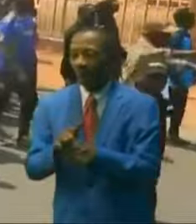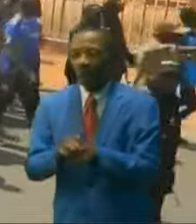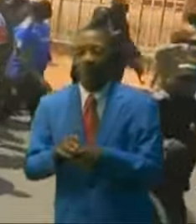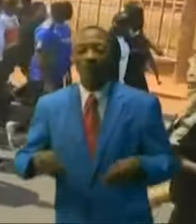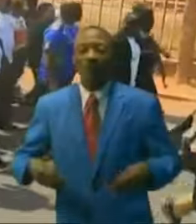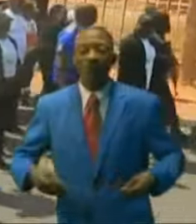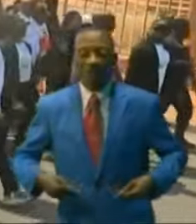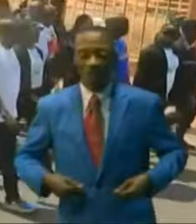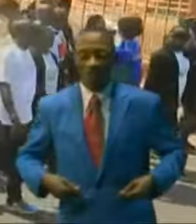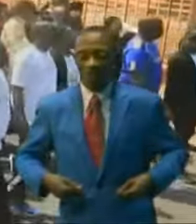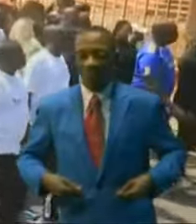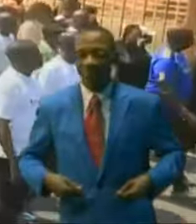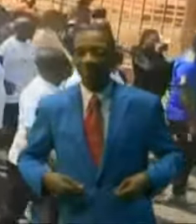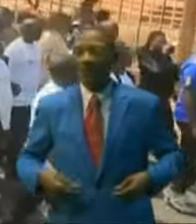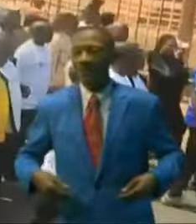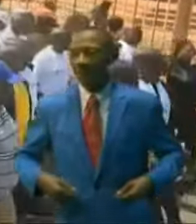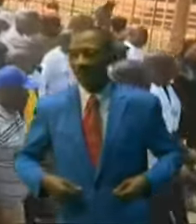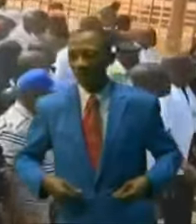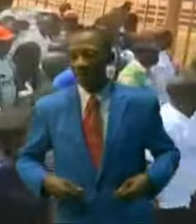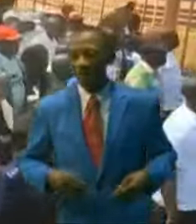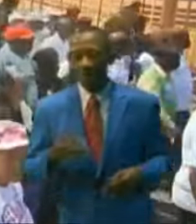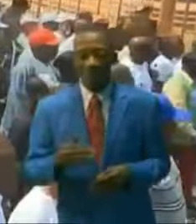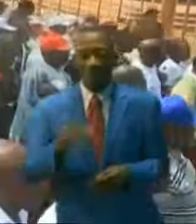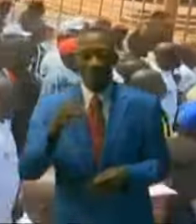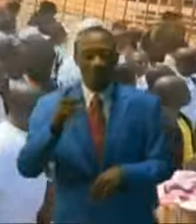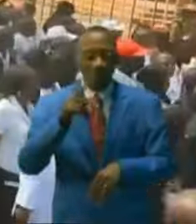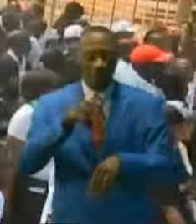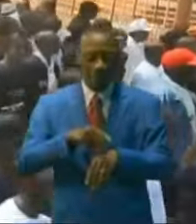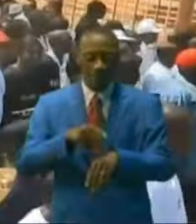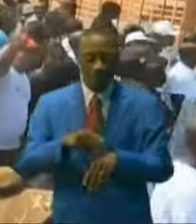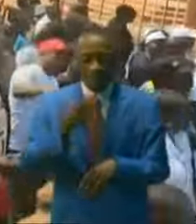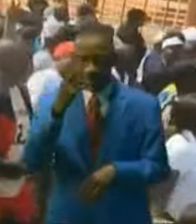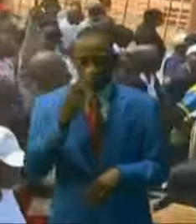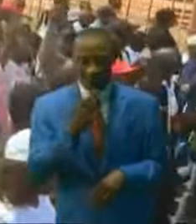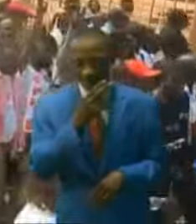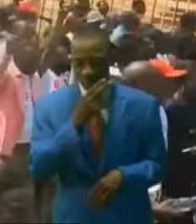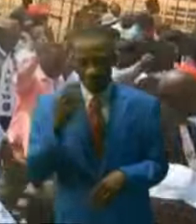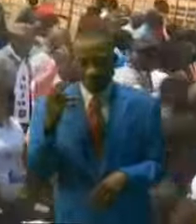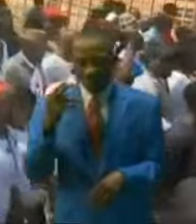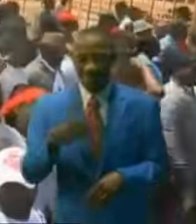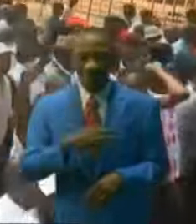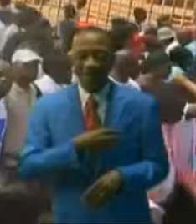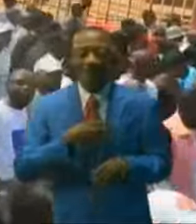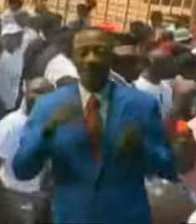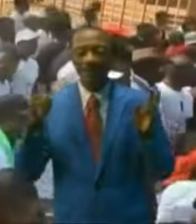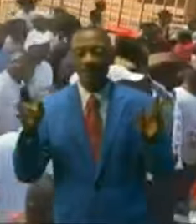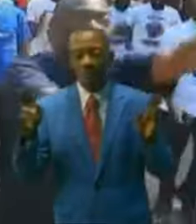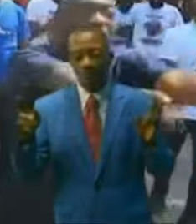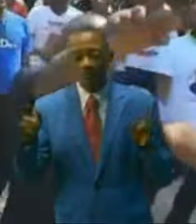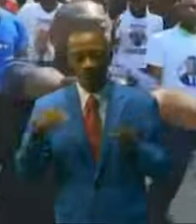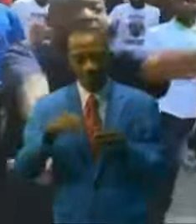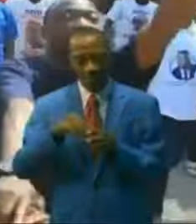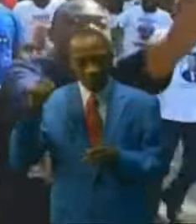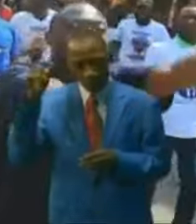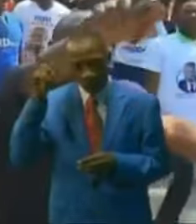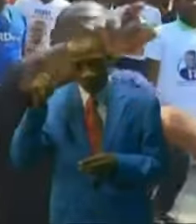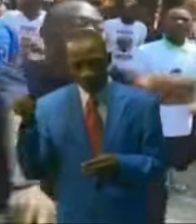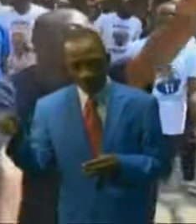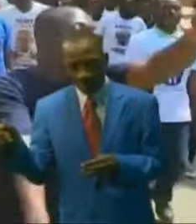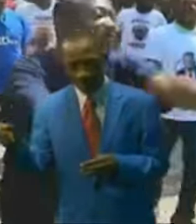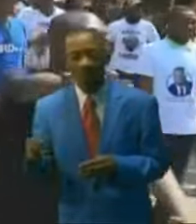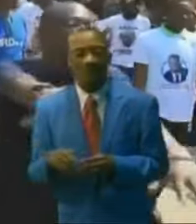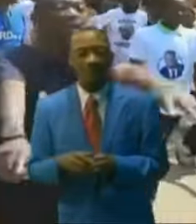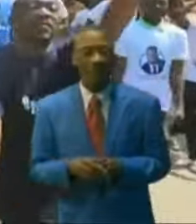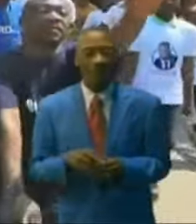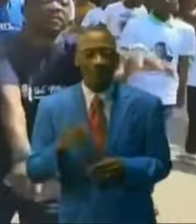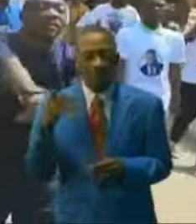km devant la paroisse catholique Sacré-Cœur de Jésus. Les marathoniens ont emprunté l'avenue Lumumba Sapin, la route Mpanda,